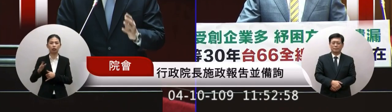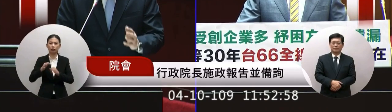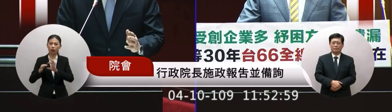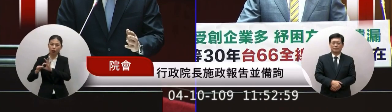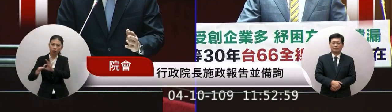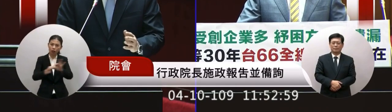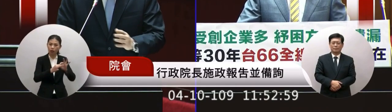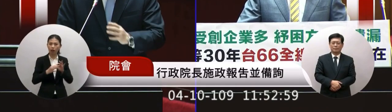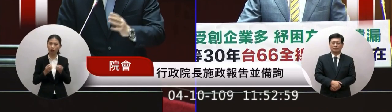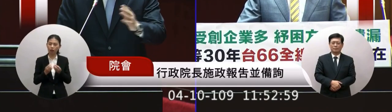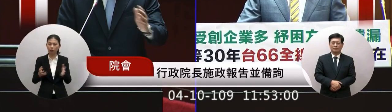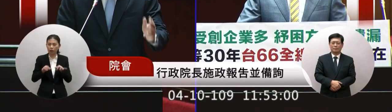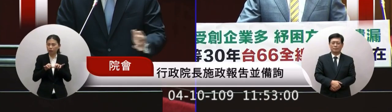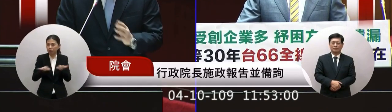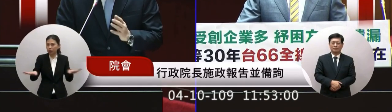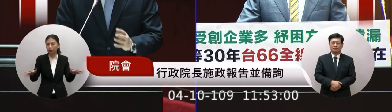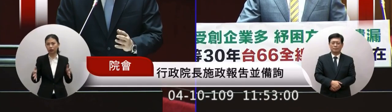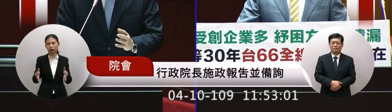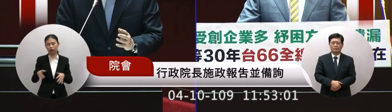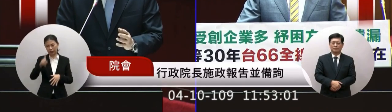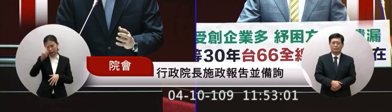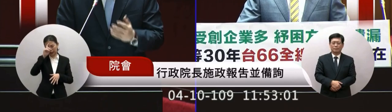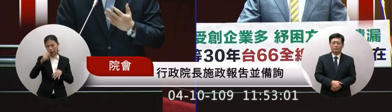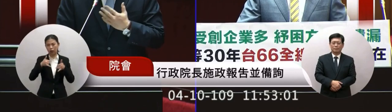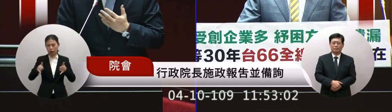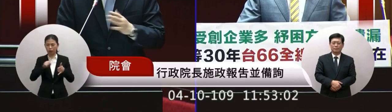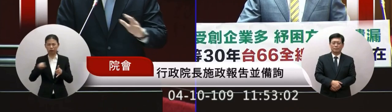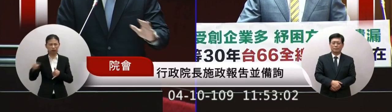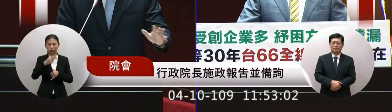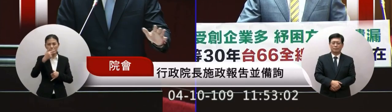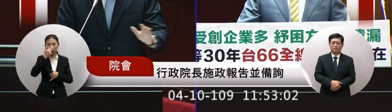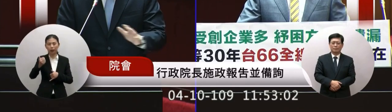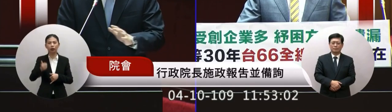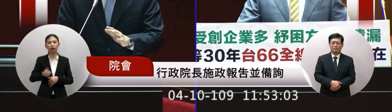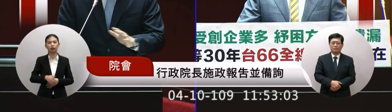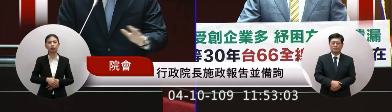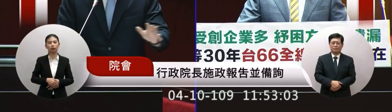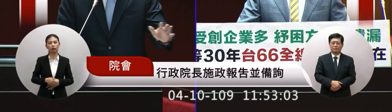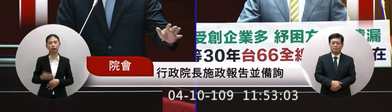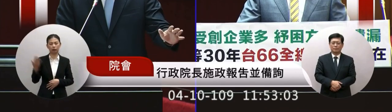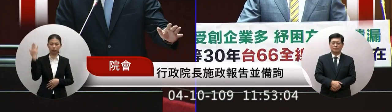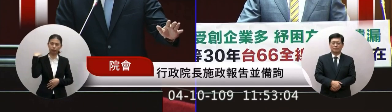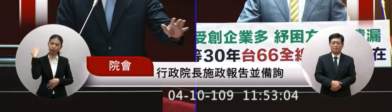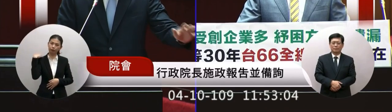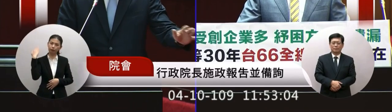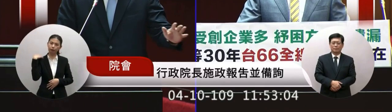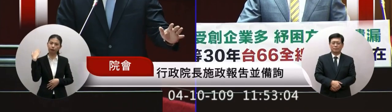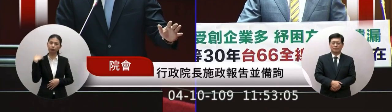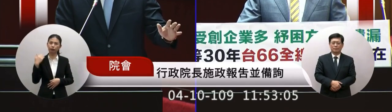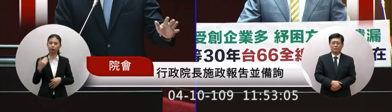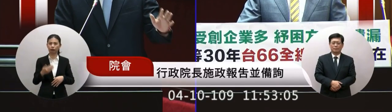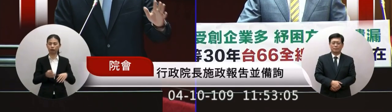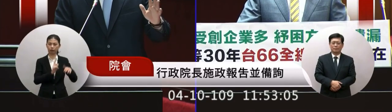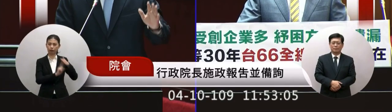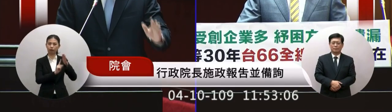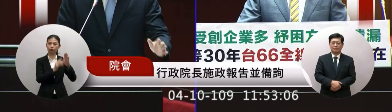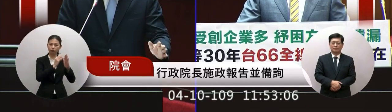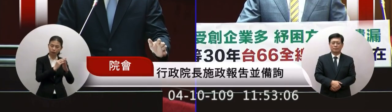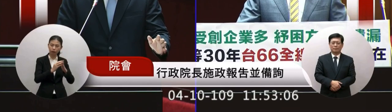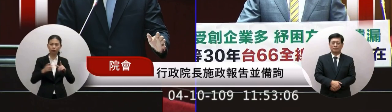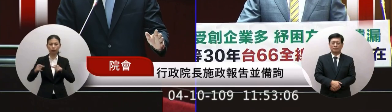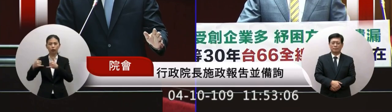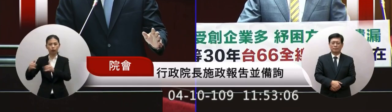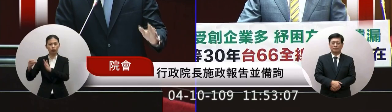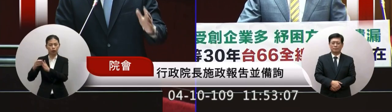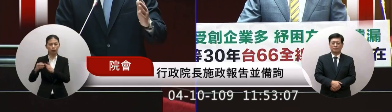北跟东西啊能够把路网形成，那过去呢大家有时候高工局做高工局的，公路总局做